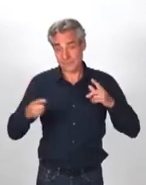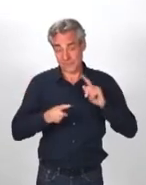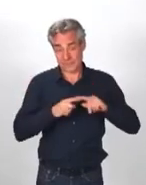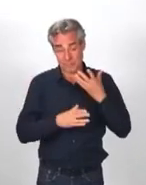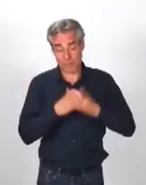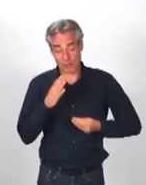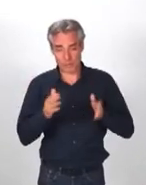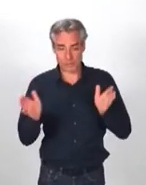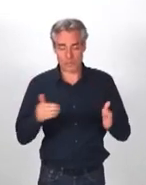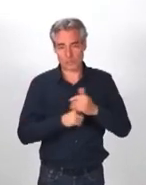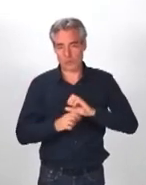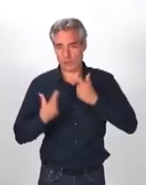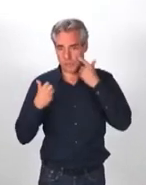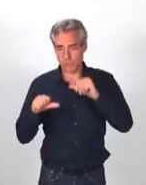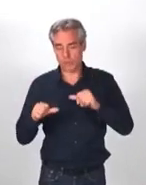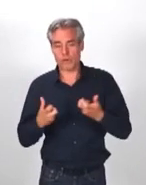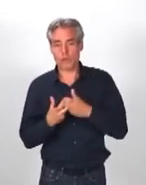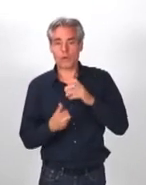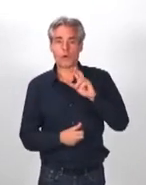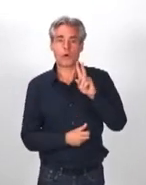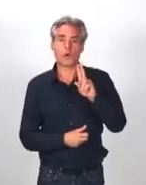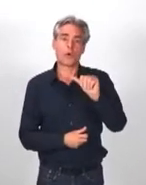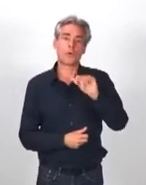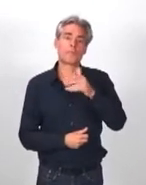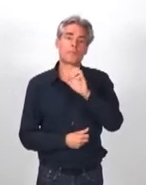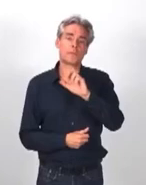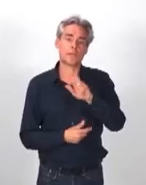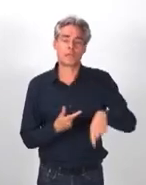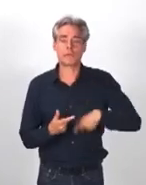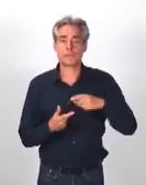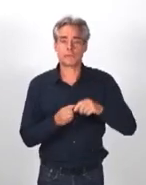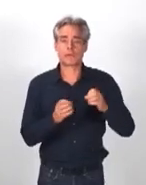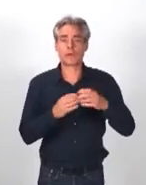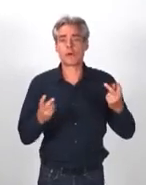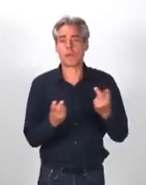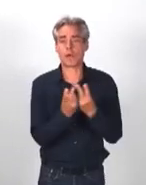des secteurs, les Aubiers, le Grand Parc,